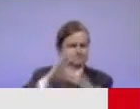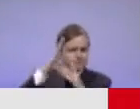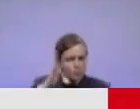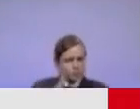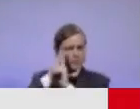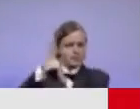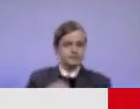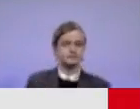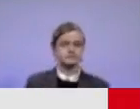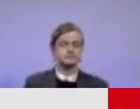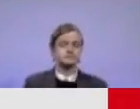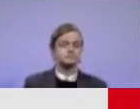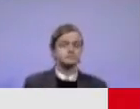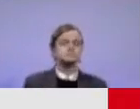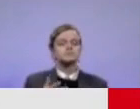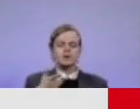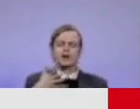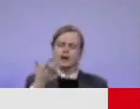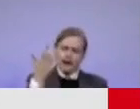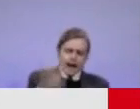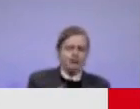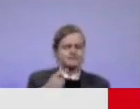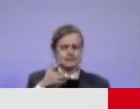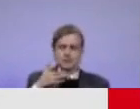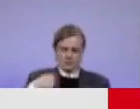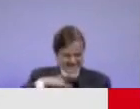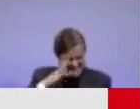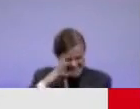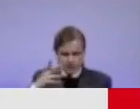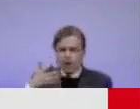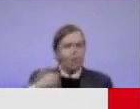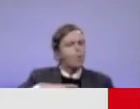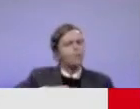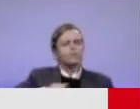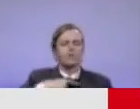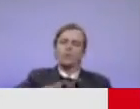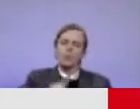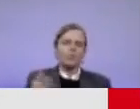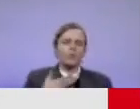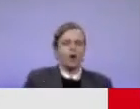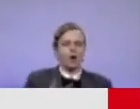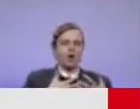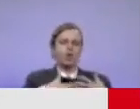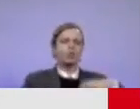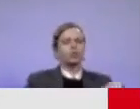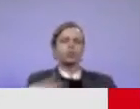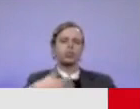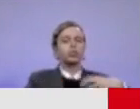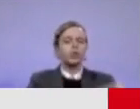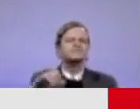dar respectul și buna comunicare ne vor ajuta să găsim modalitățile de a guverna într-o perioadă